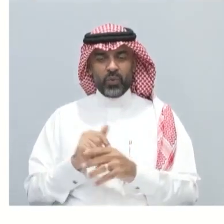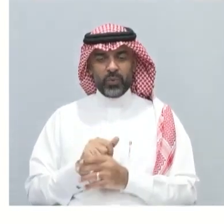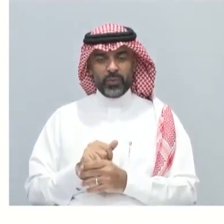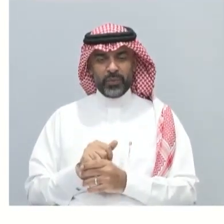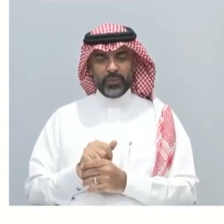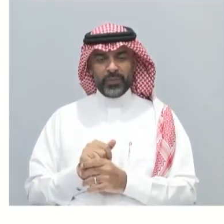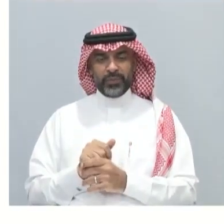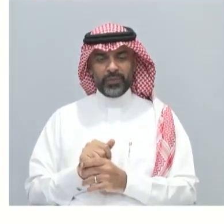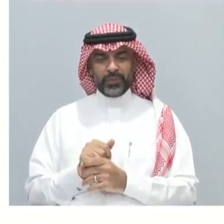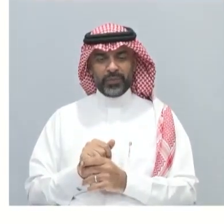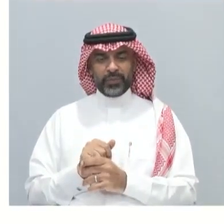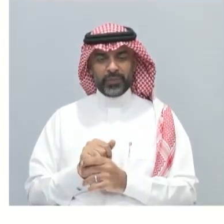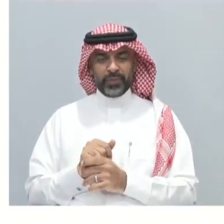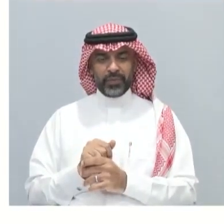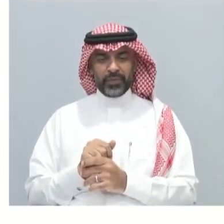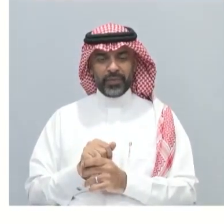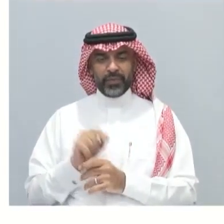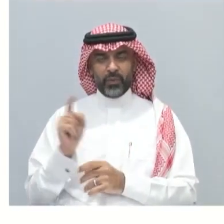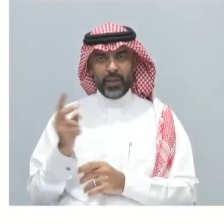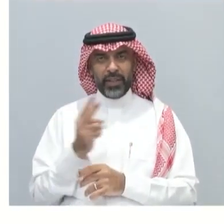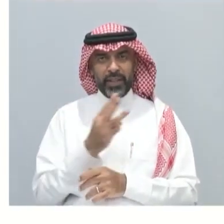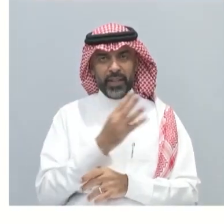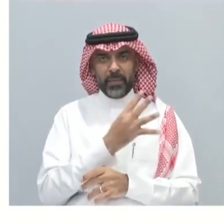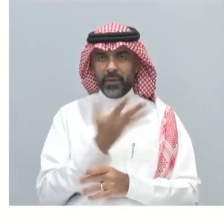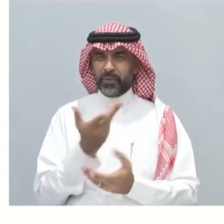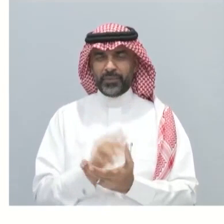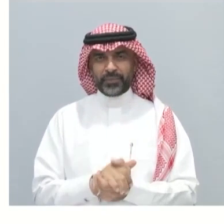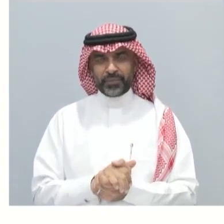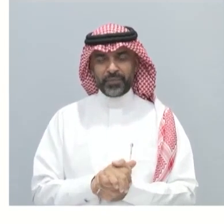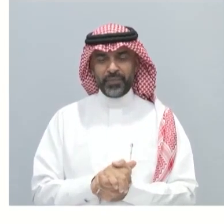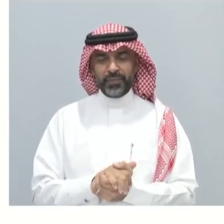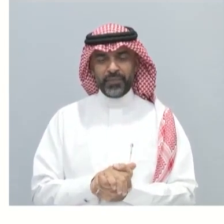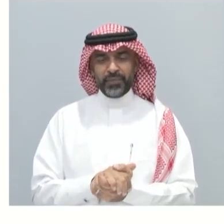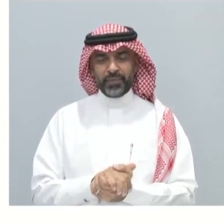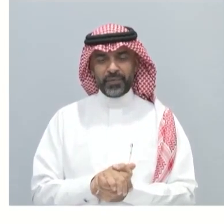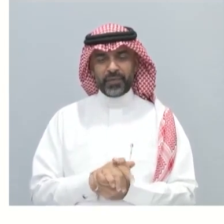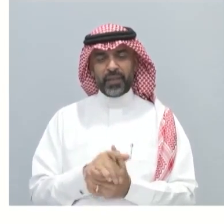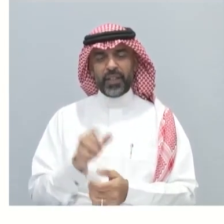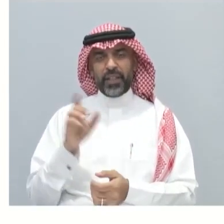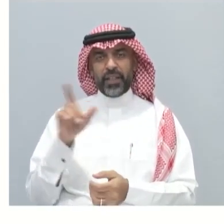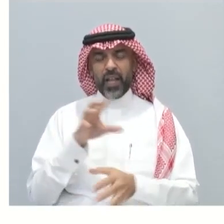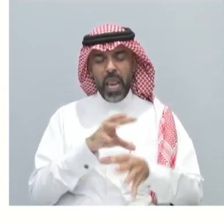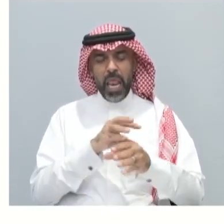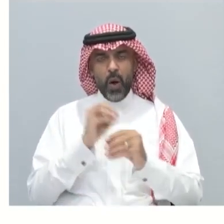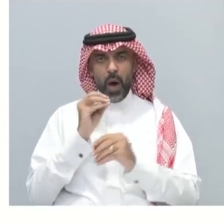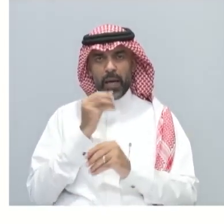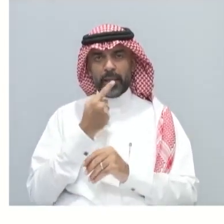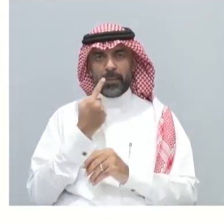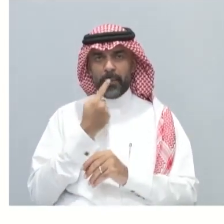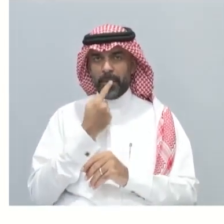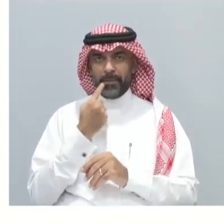القدميه ام اللواقط الفميه ام العوامات القدميه اذا الاجابه الصحيحه هي اللواقط